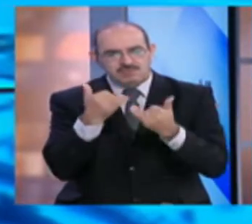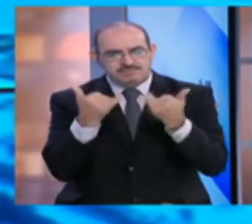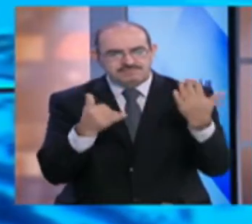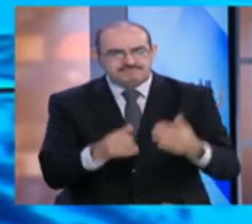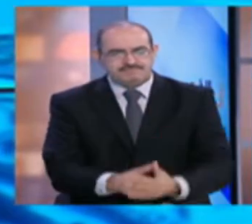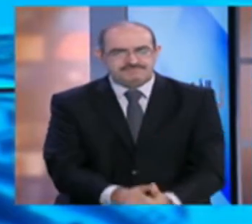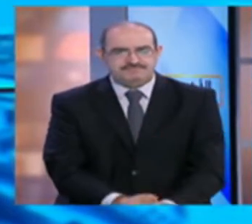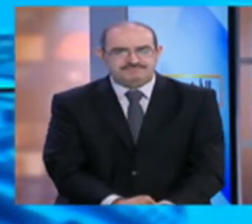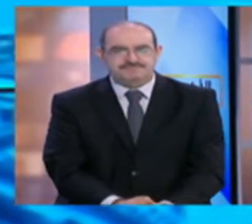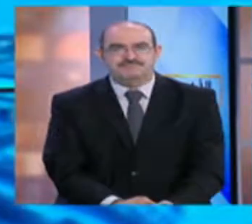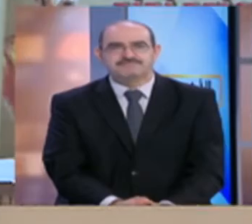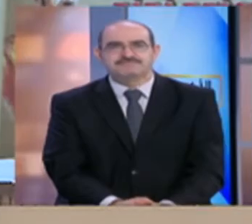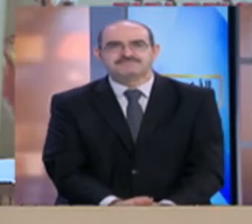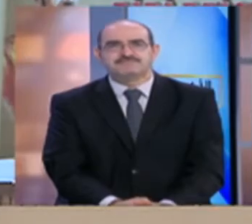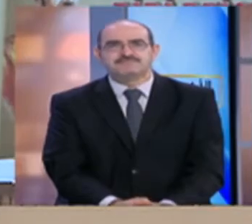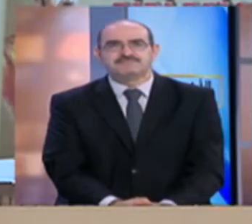لوسيلة بوشارب.